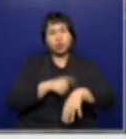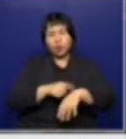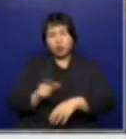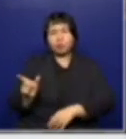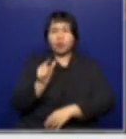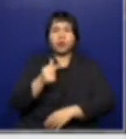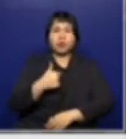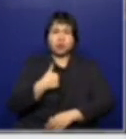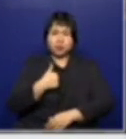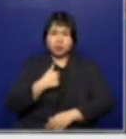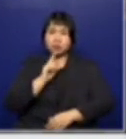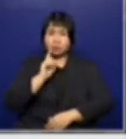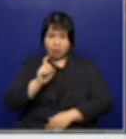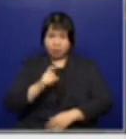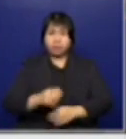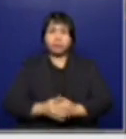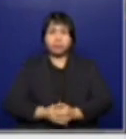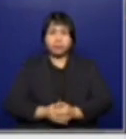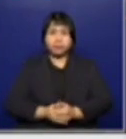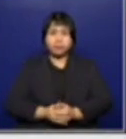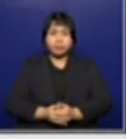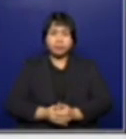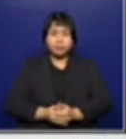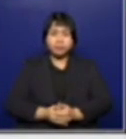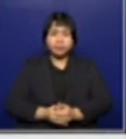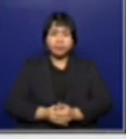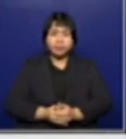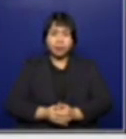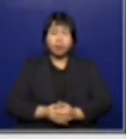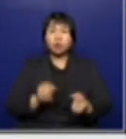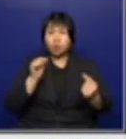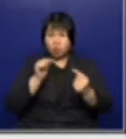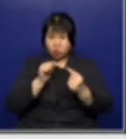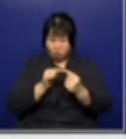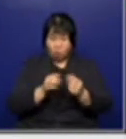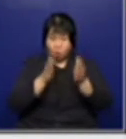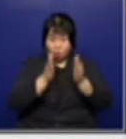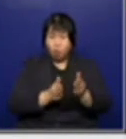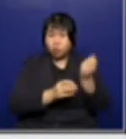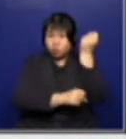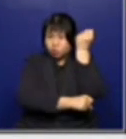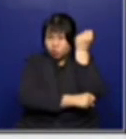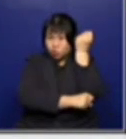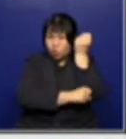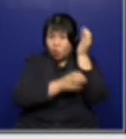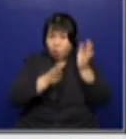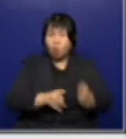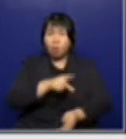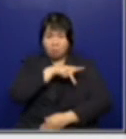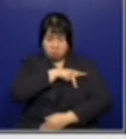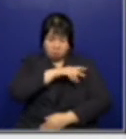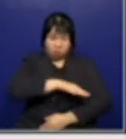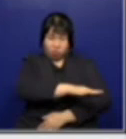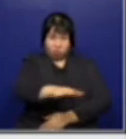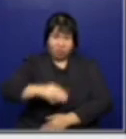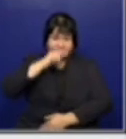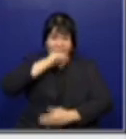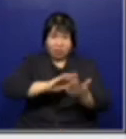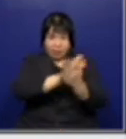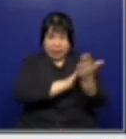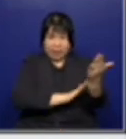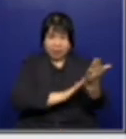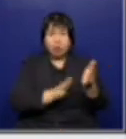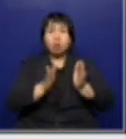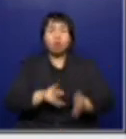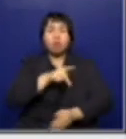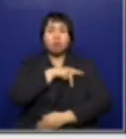ผมต้องถามท่านว่าจากความยากจนของพี่น้องชาวพุทธส่วนใหญ่ของประเทศท่าน